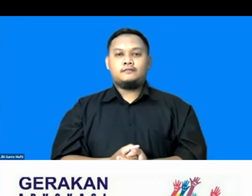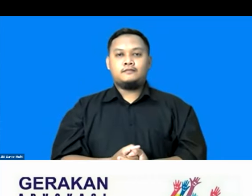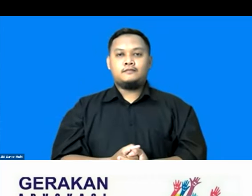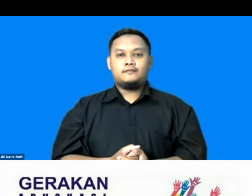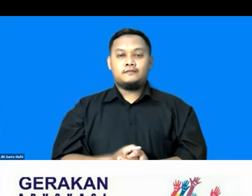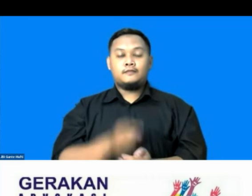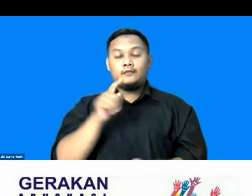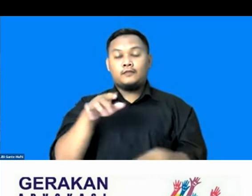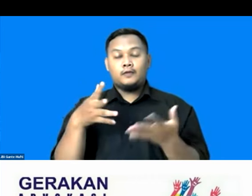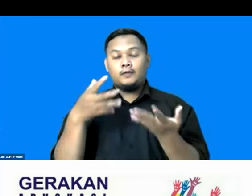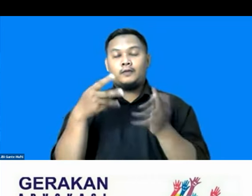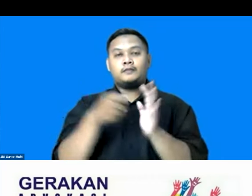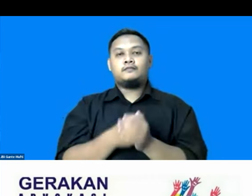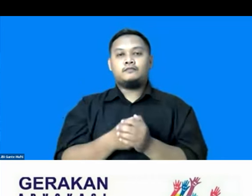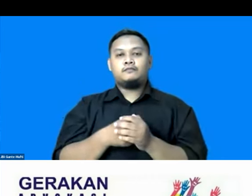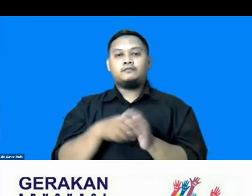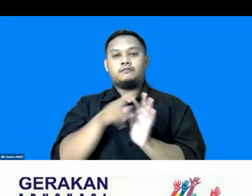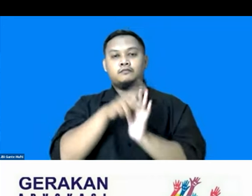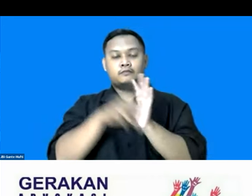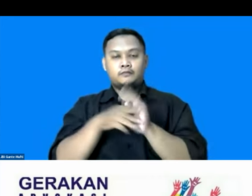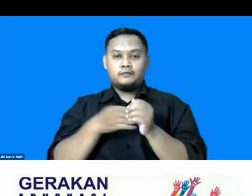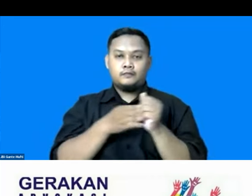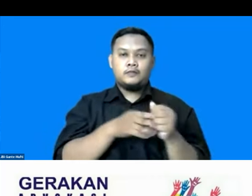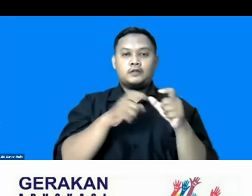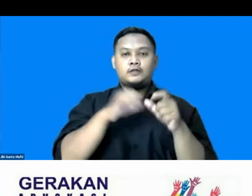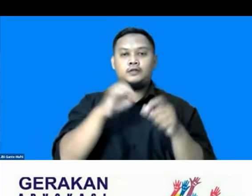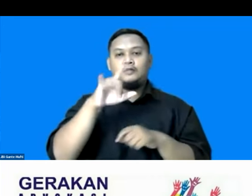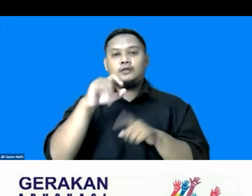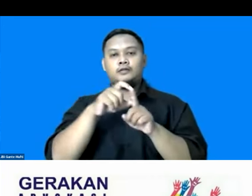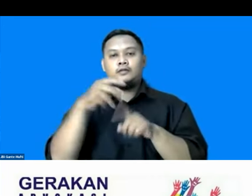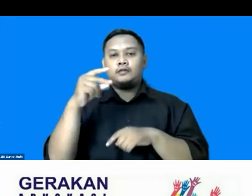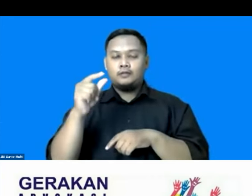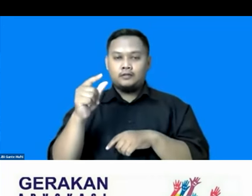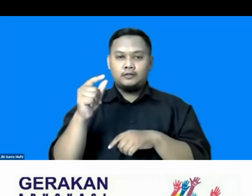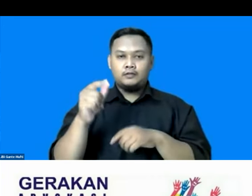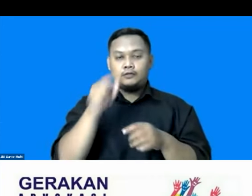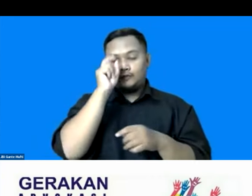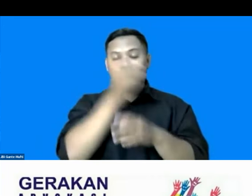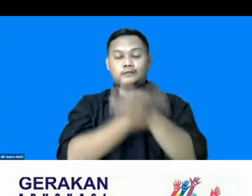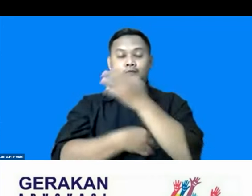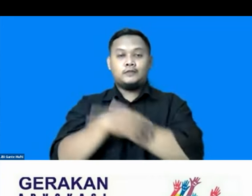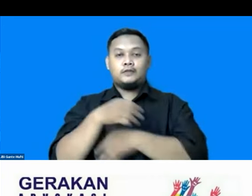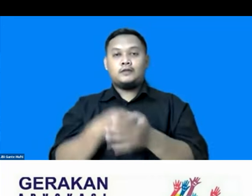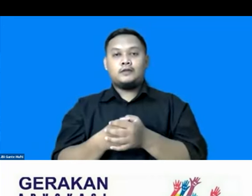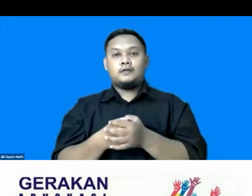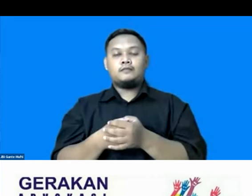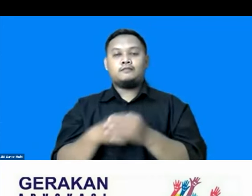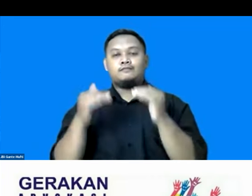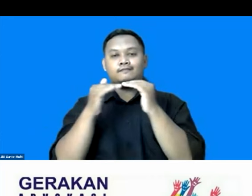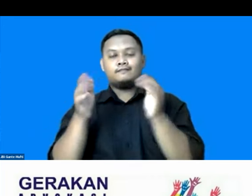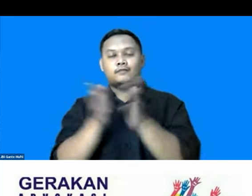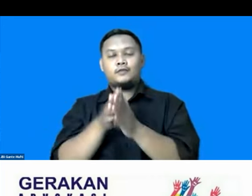merupakan program manager dari Solidar, Strengthening Social Inclusion for Disability Equity and